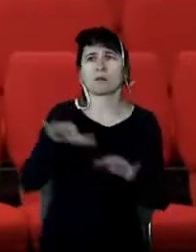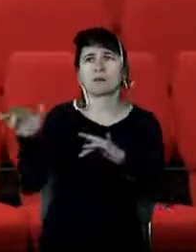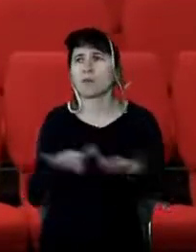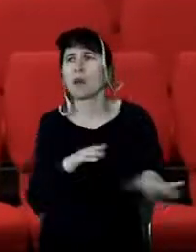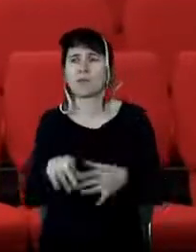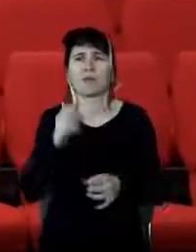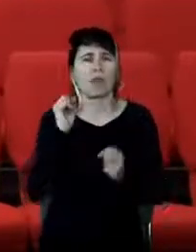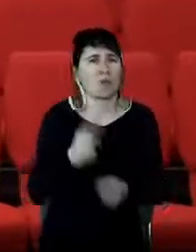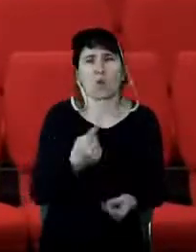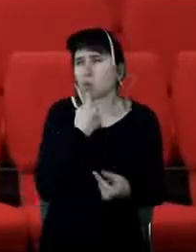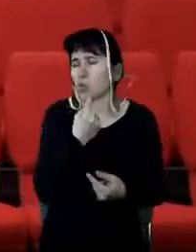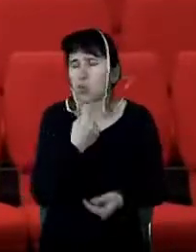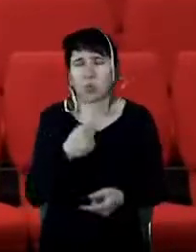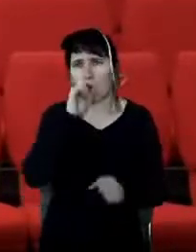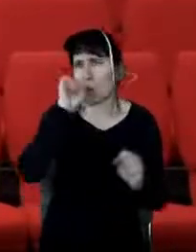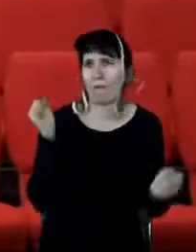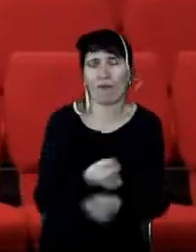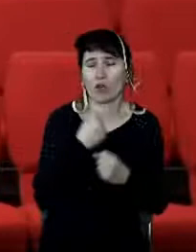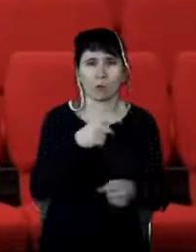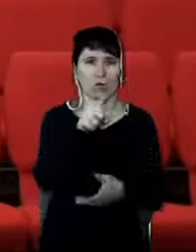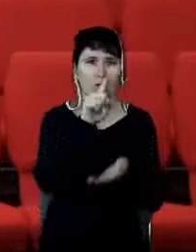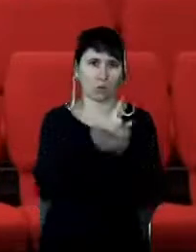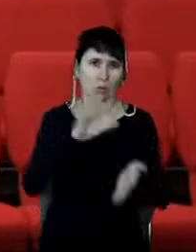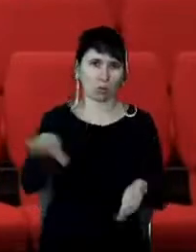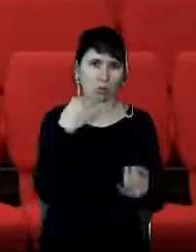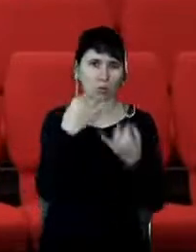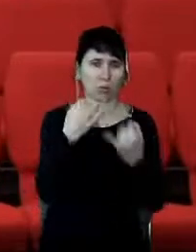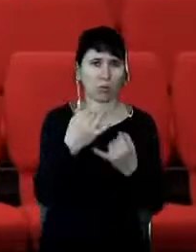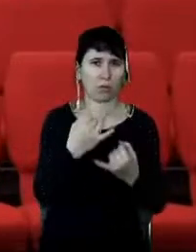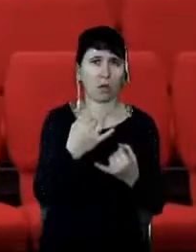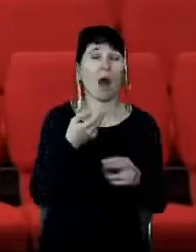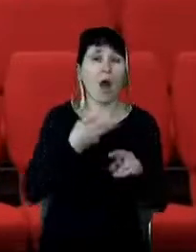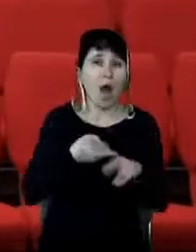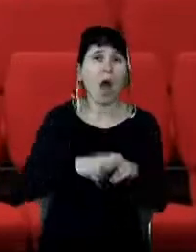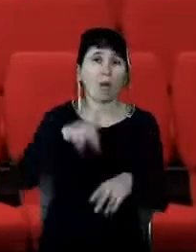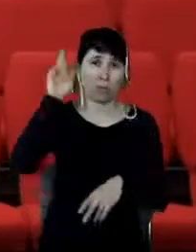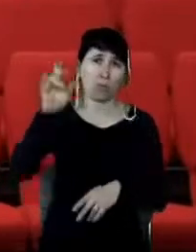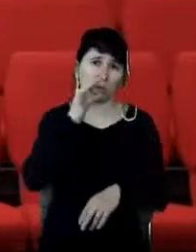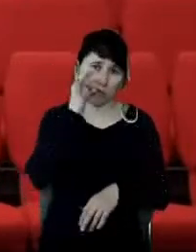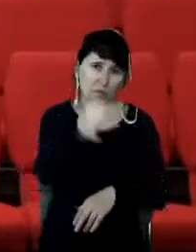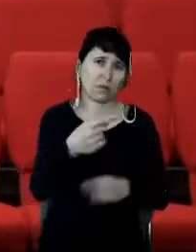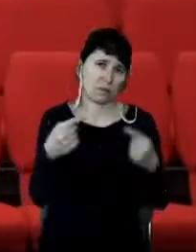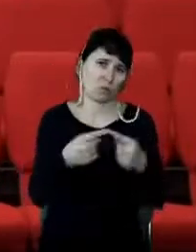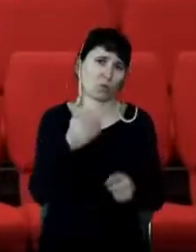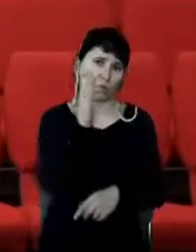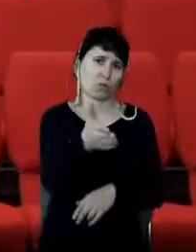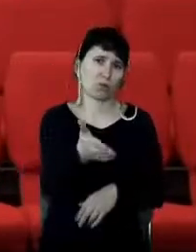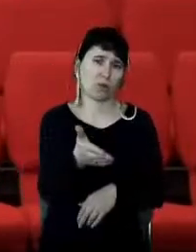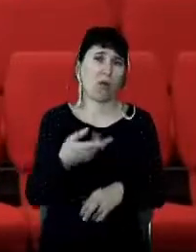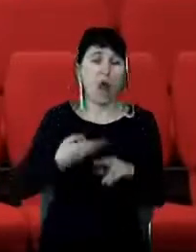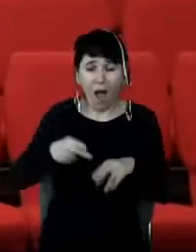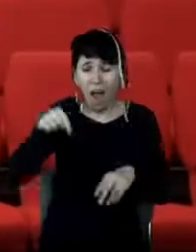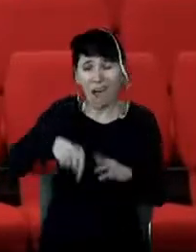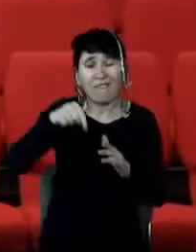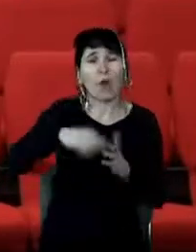рухатися, як оборонятися. Якщо вони побудували ці мури, значить вони знали певну стратегію, як вести оборону. Але для Бога це все було